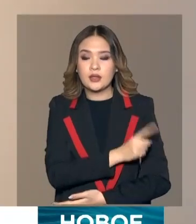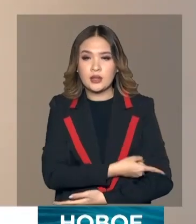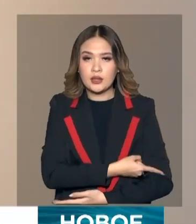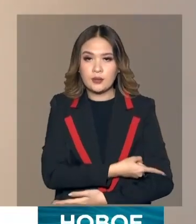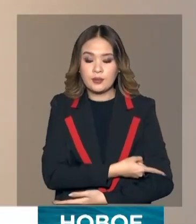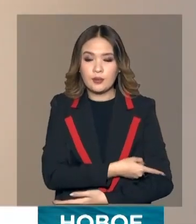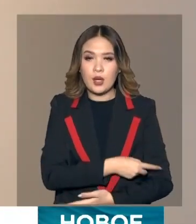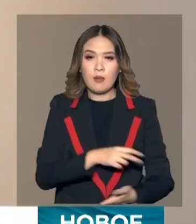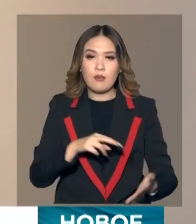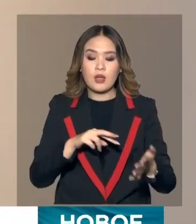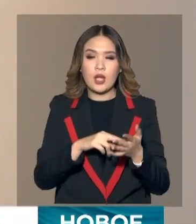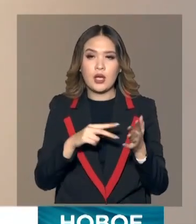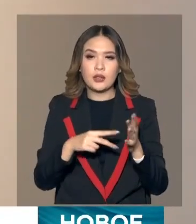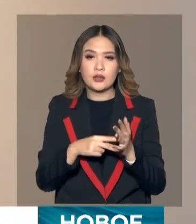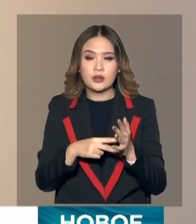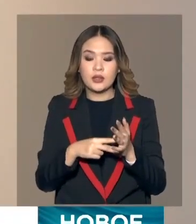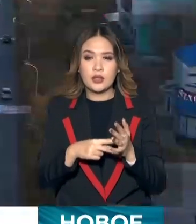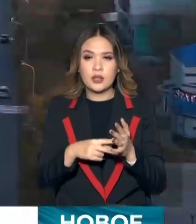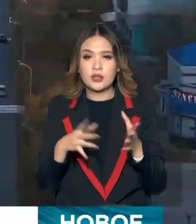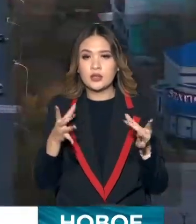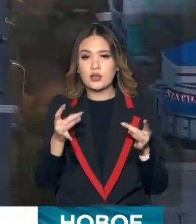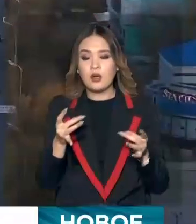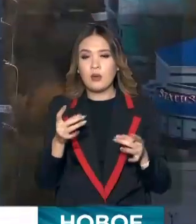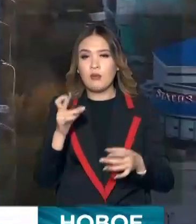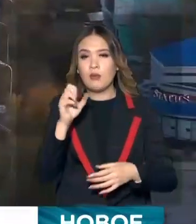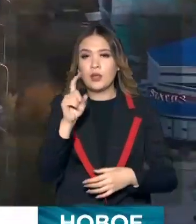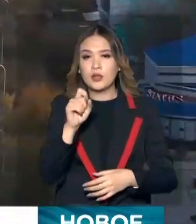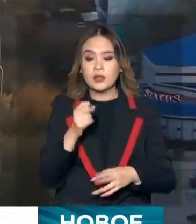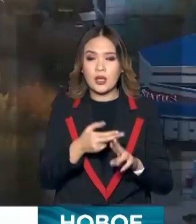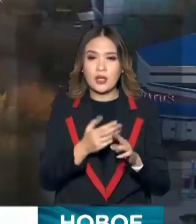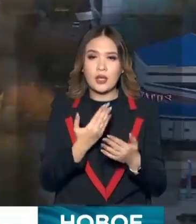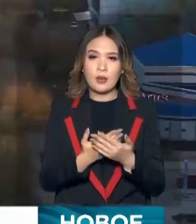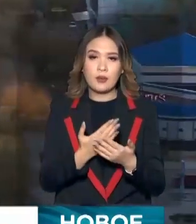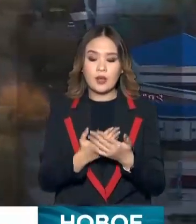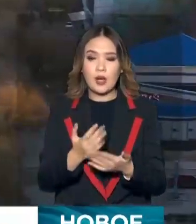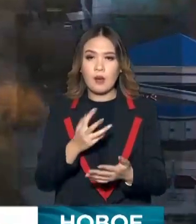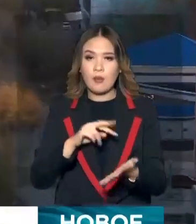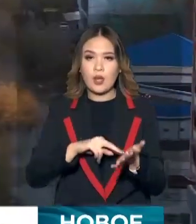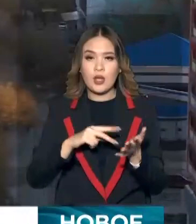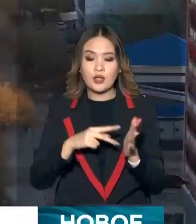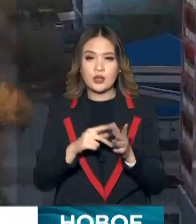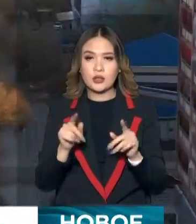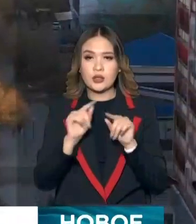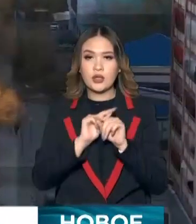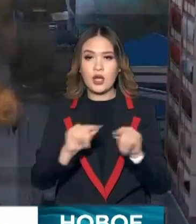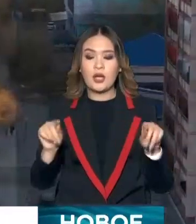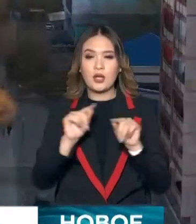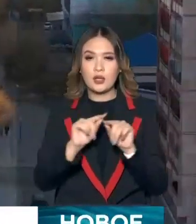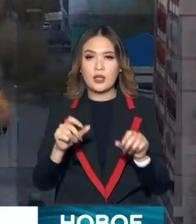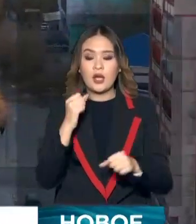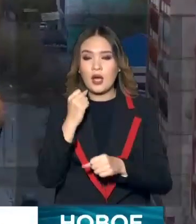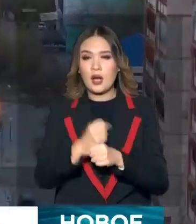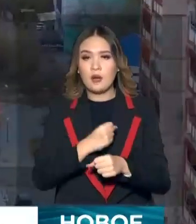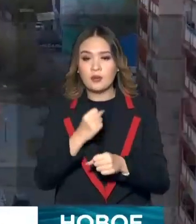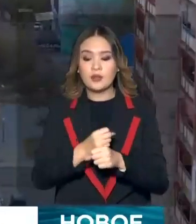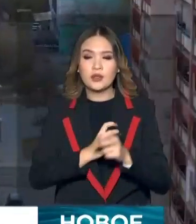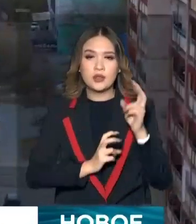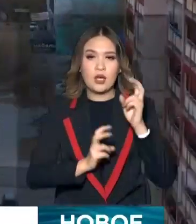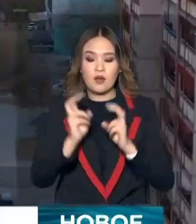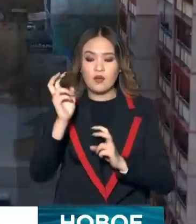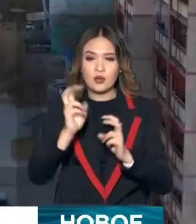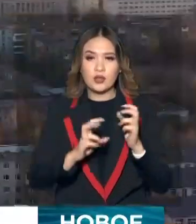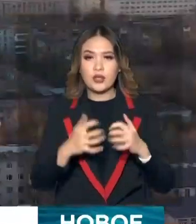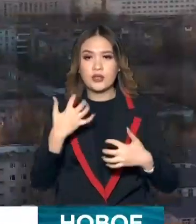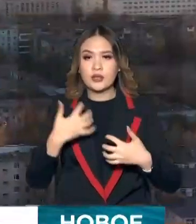плане сырьевой базы. К примеру, мы планируется запуск нефтеперерабатывающего завода